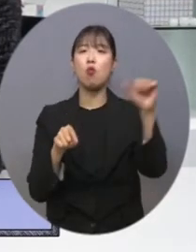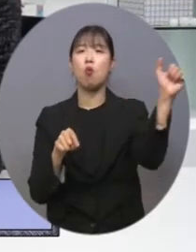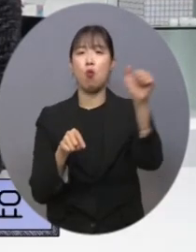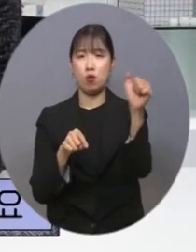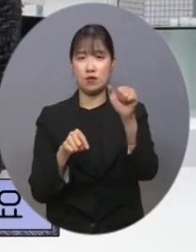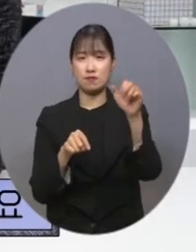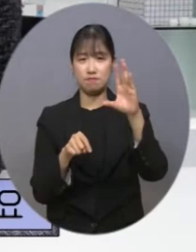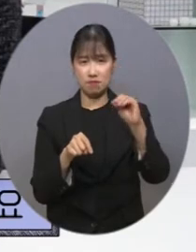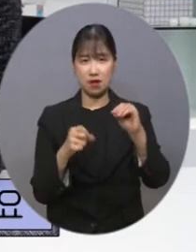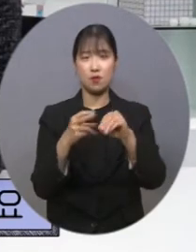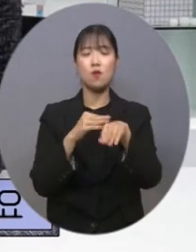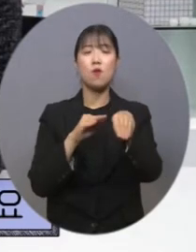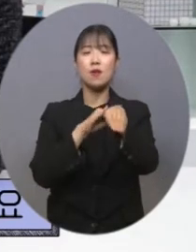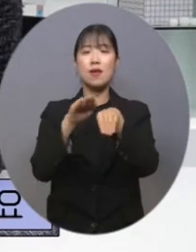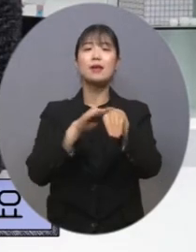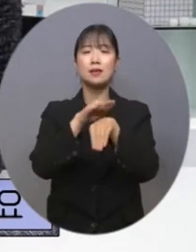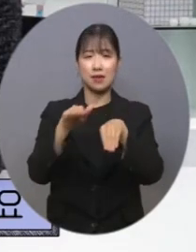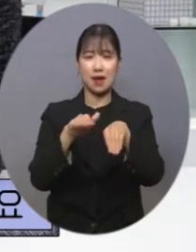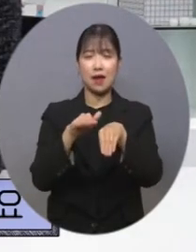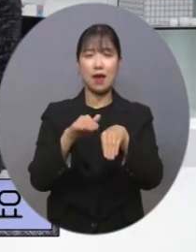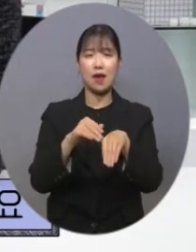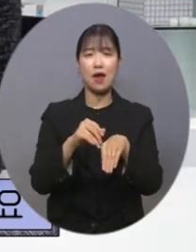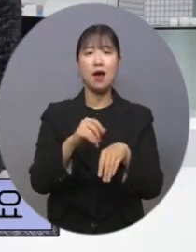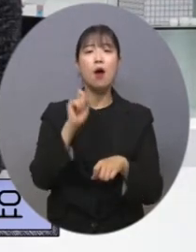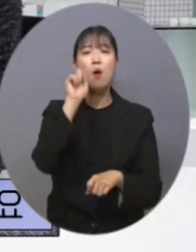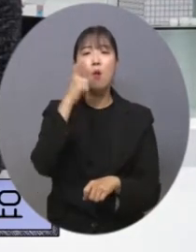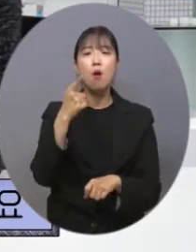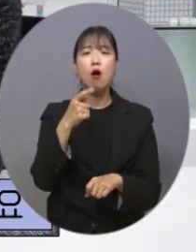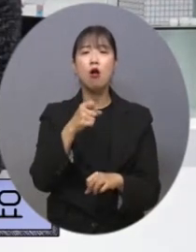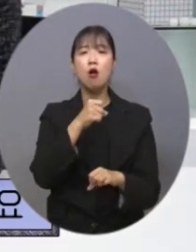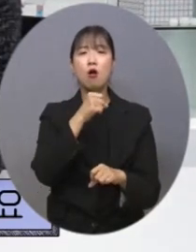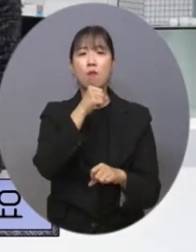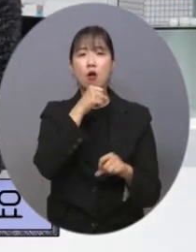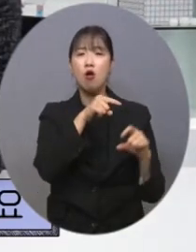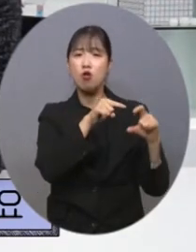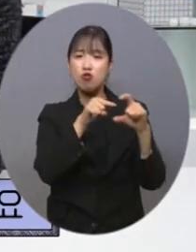그 다음에 세차는 지금 월 평균 170대 정도 하고 있고요.